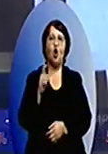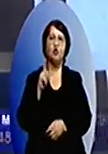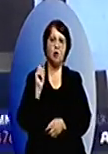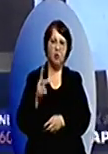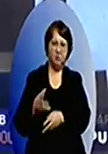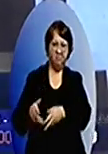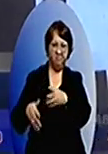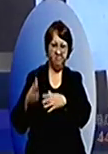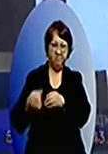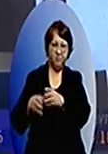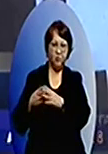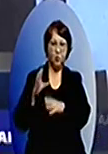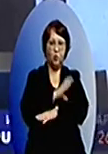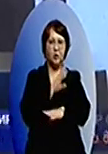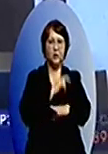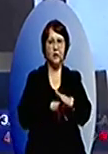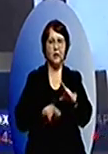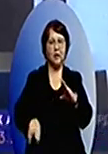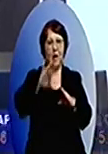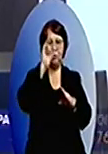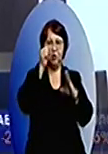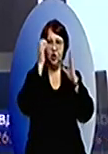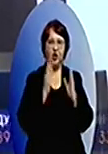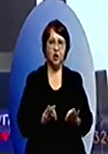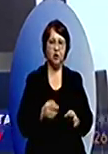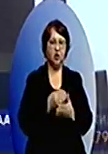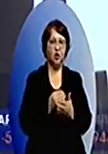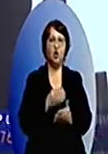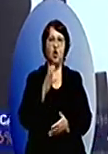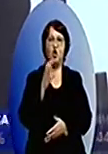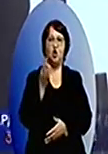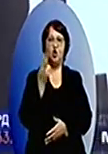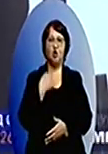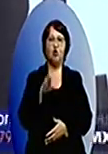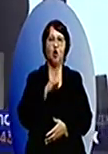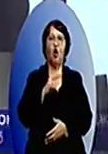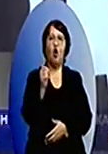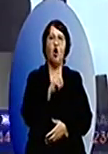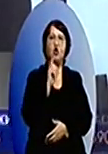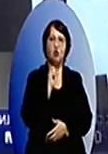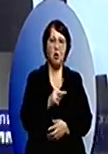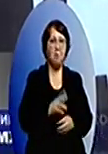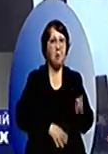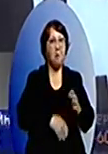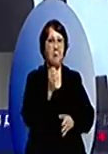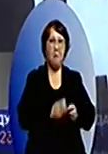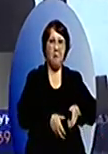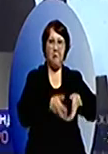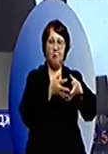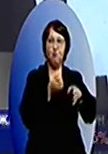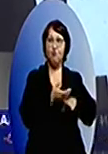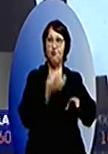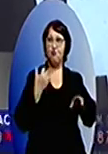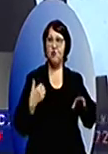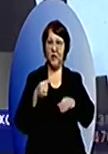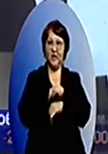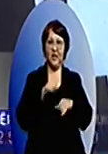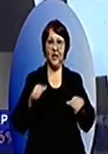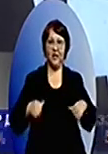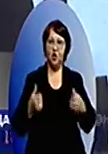шийдэж өгөх ус болж энэ хүндрэлүүдийг үүсгэж байна. Содон хороолол гэж том зөвшөөр хороолол баригдаж байгаа. Хэдхэн жилийн өмнө иргэдэд